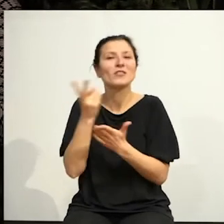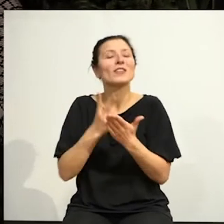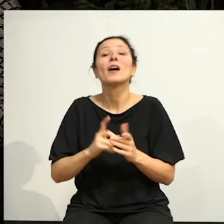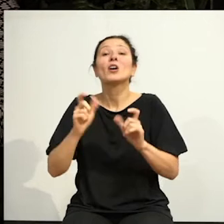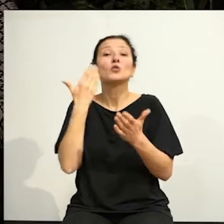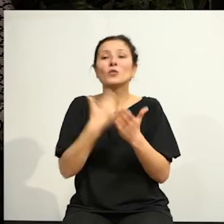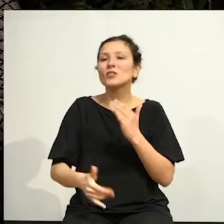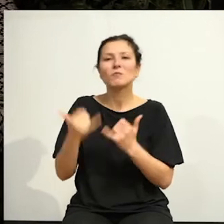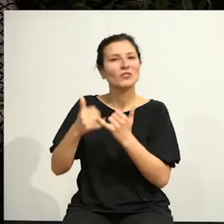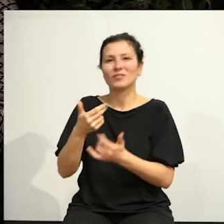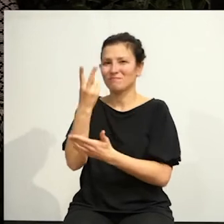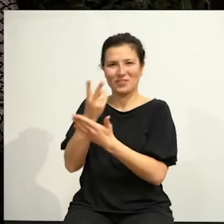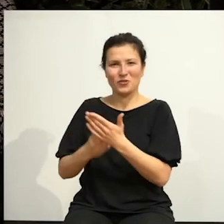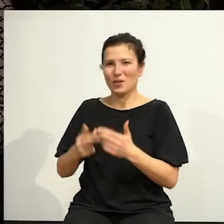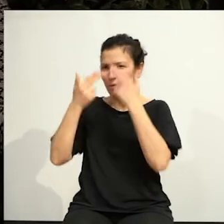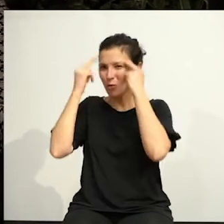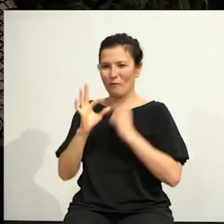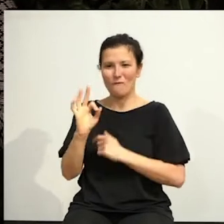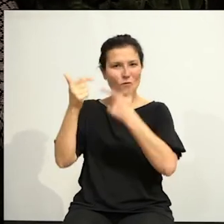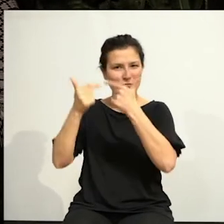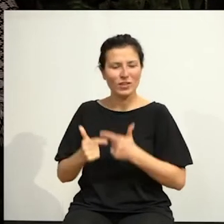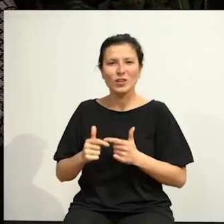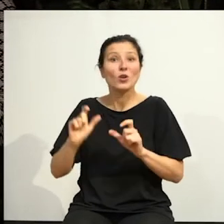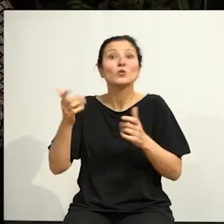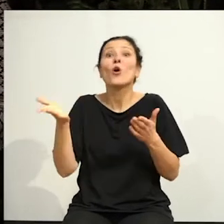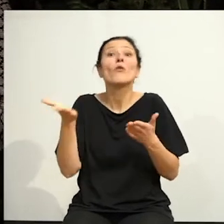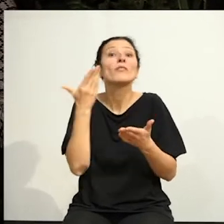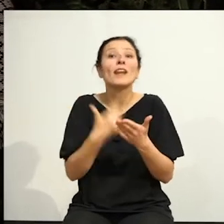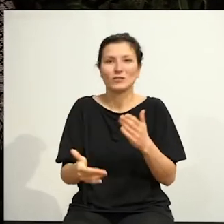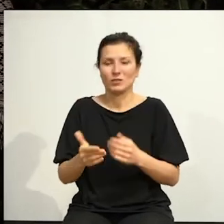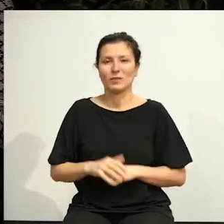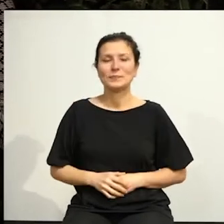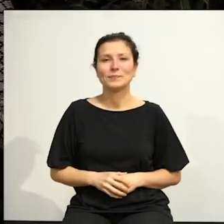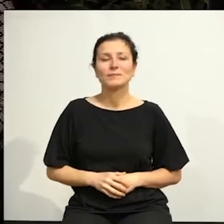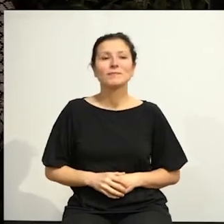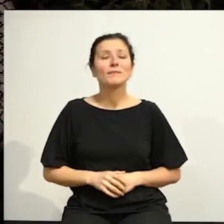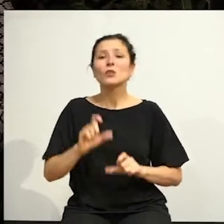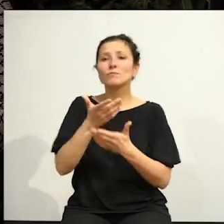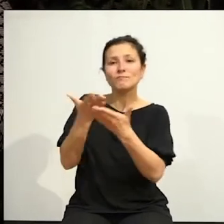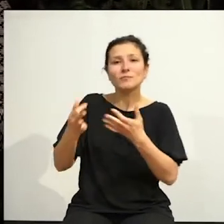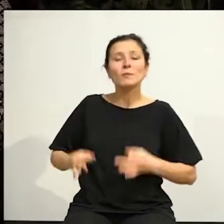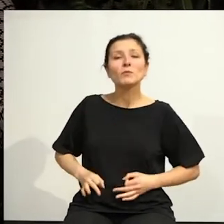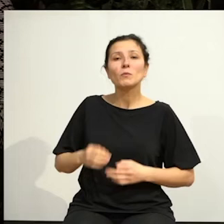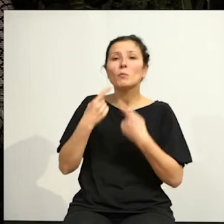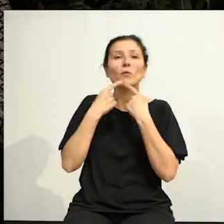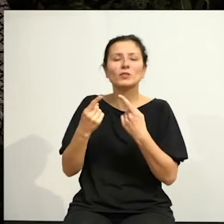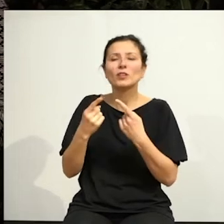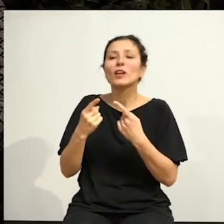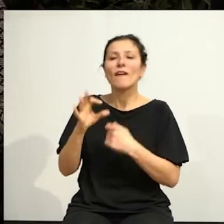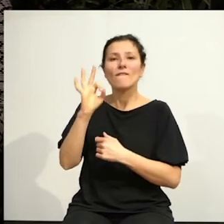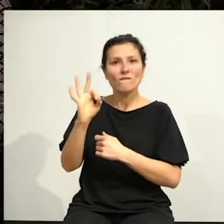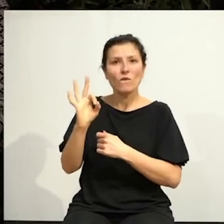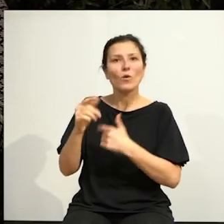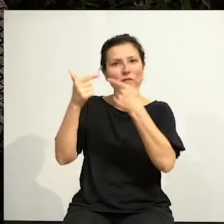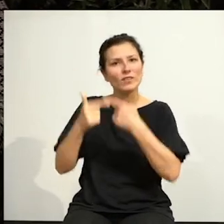nie czytając Norwida? Co nas omija? Co państwo wskazaliby w takiej twórczości Norwida jako